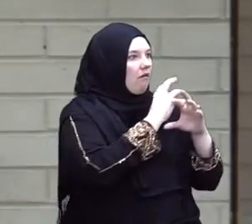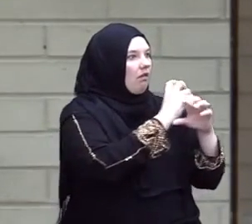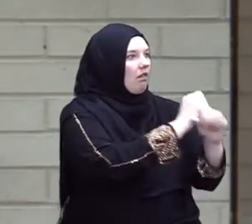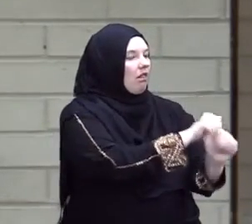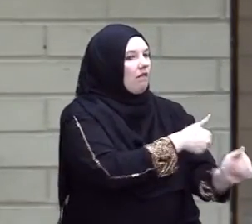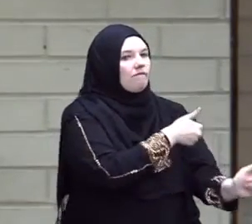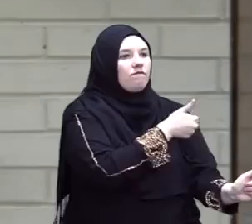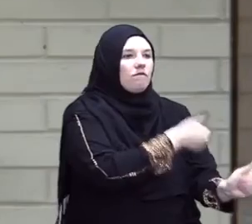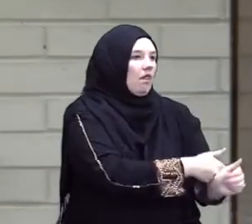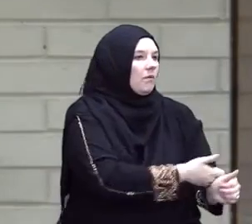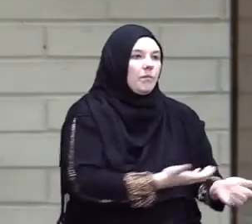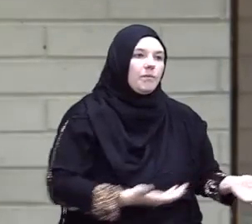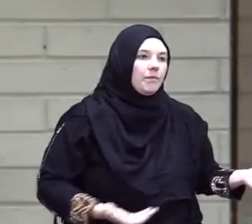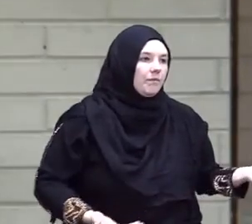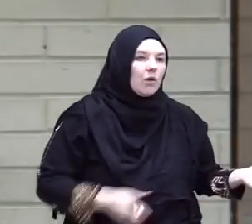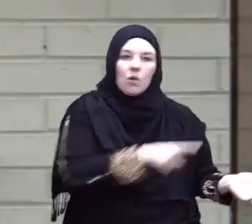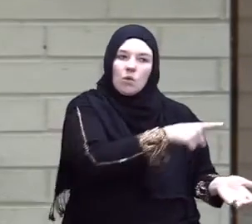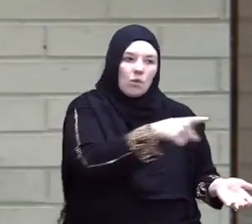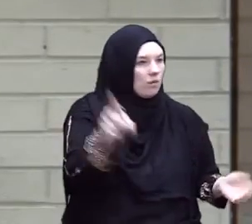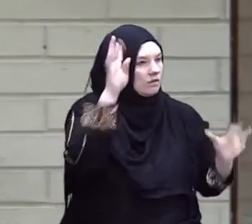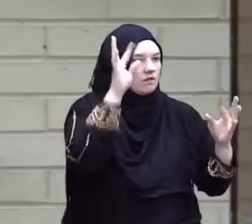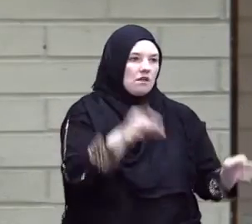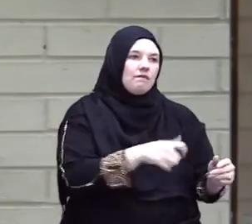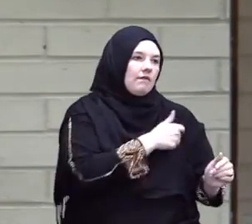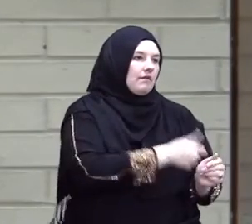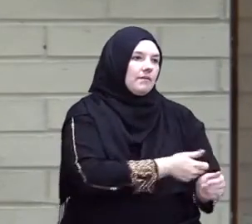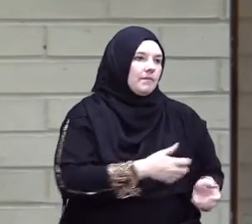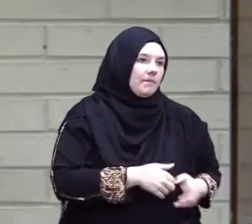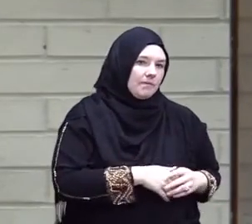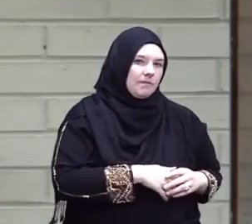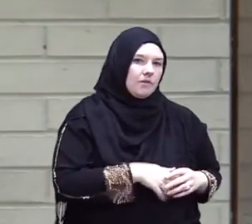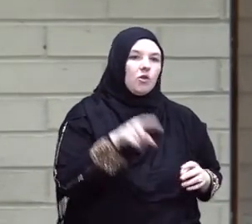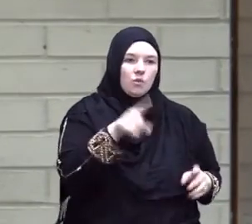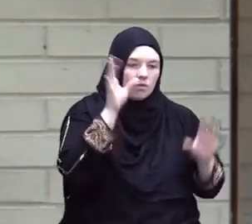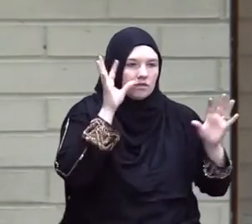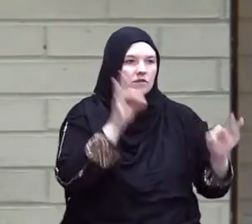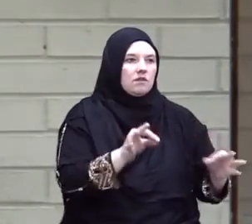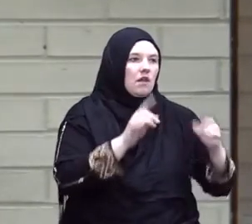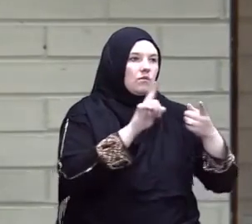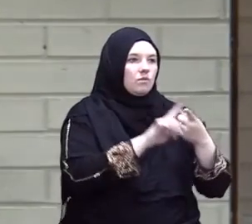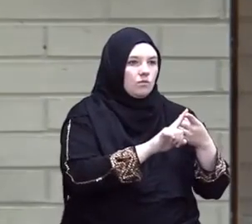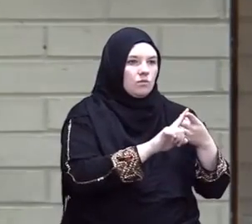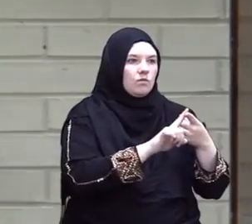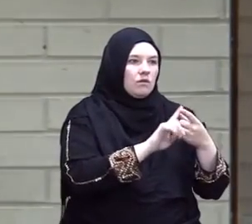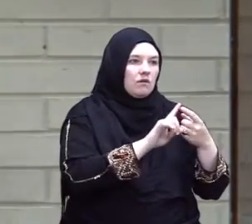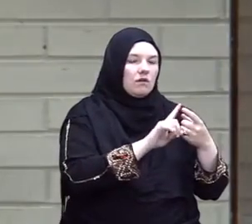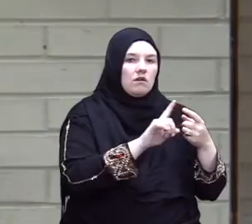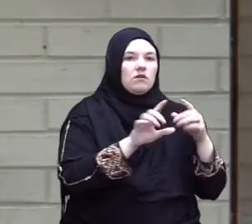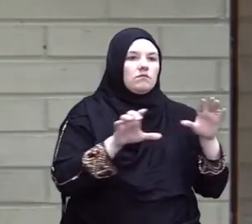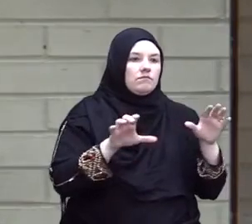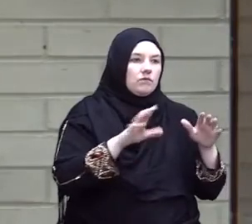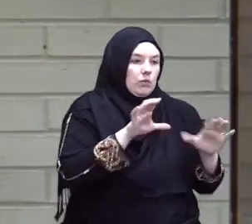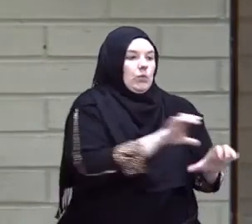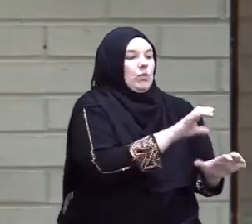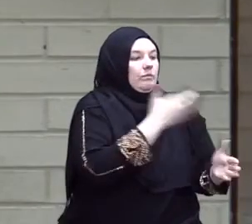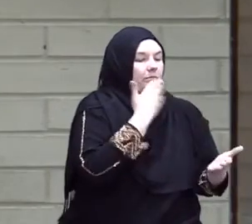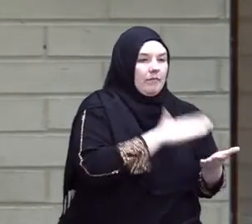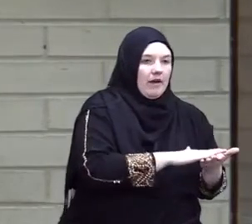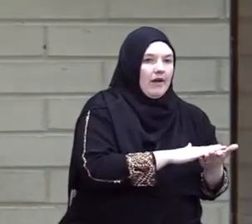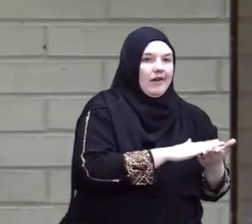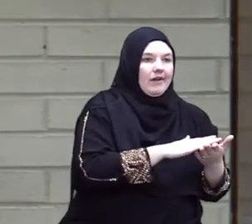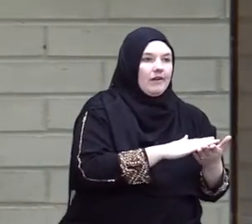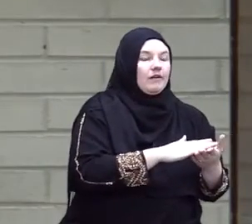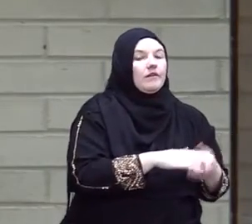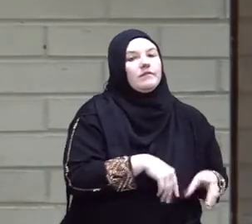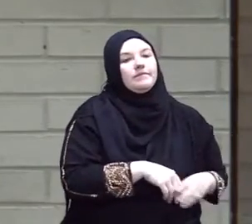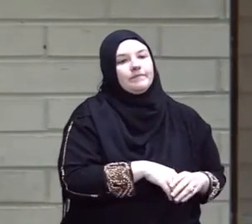You obliged. You listened to him. You obeyed him. Allah says, أَلَّا تَعْبُدُ الشَّيْطَانِ إِنَّهُ لَكُمْ